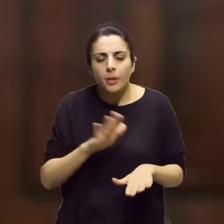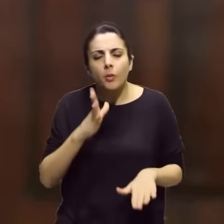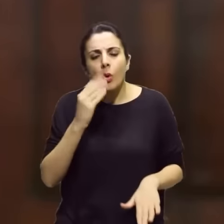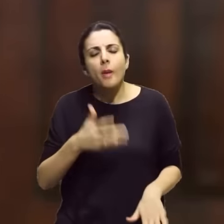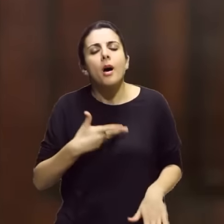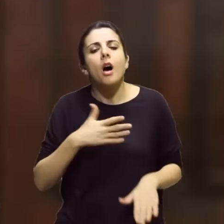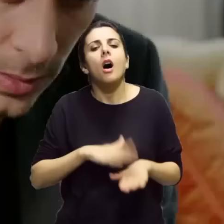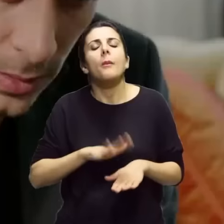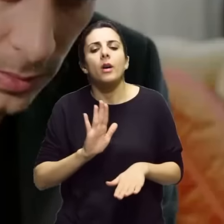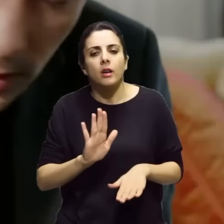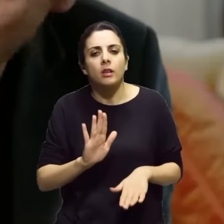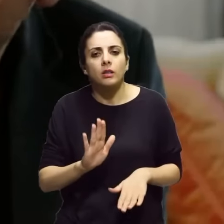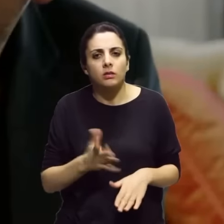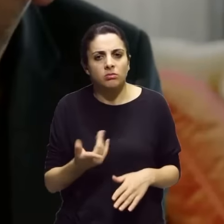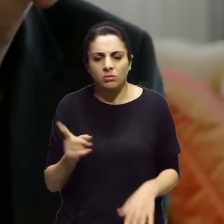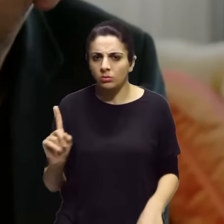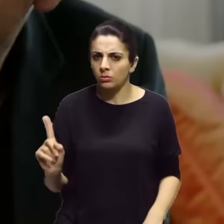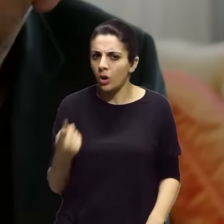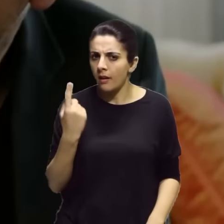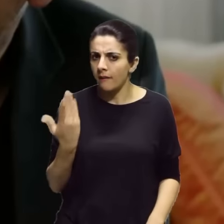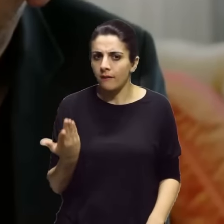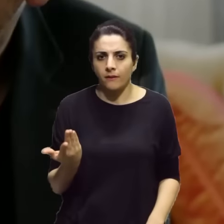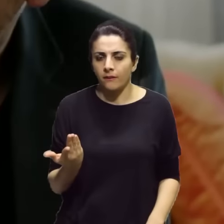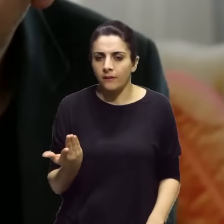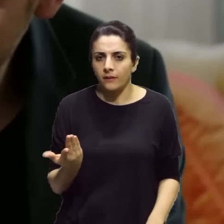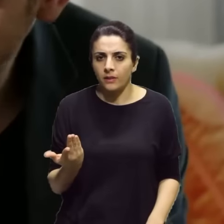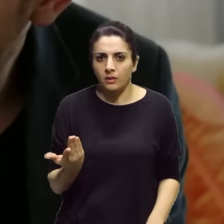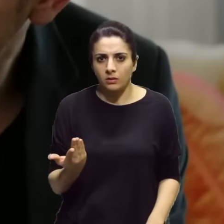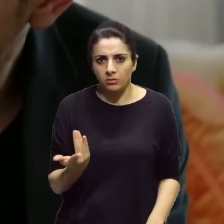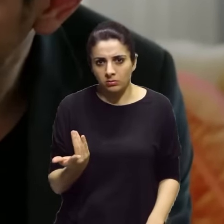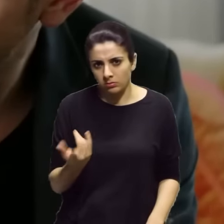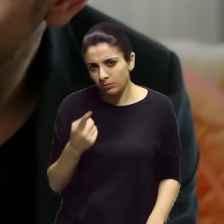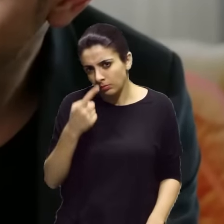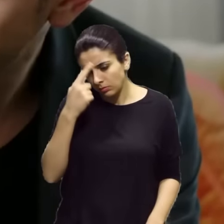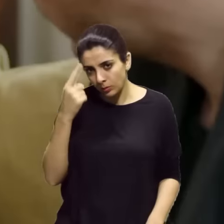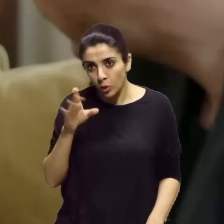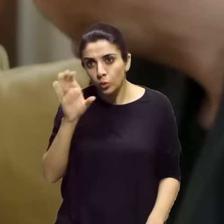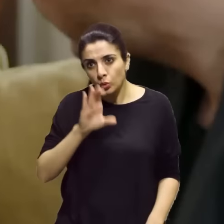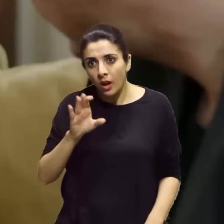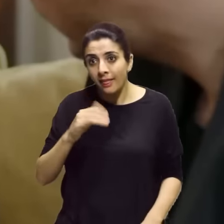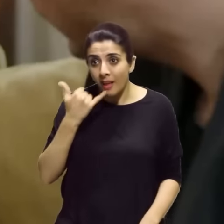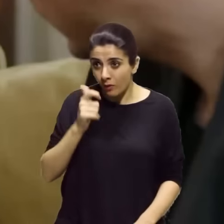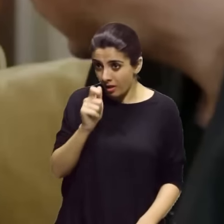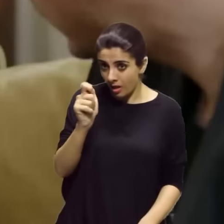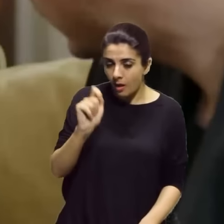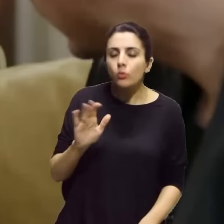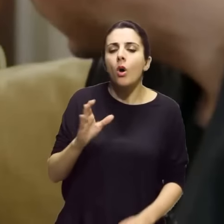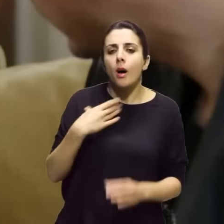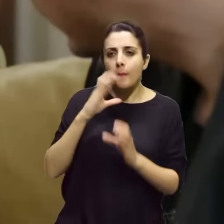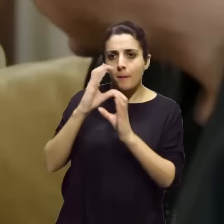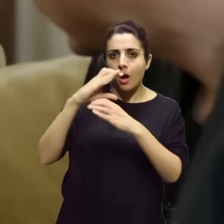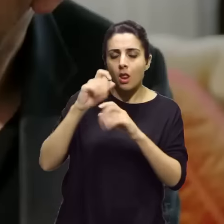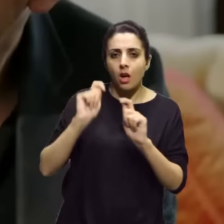Tamam, sen merak etme. Ne enteresan şey bu ya. Ya bu turist falan olmasın, telefonla mı çekti? Yok canım, makinesi.